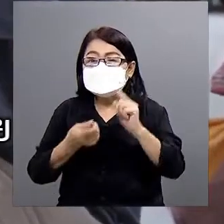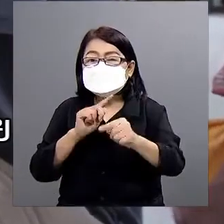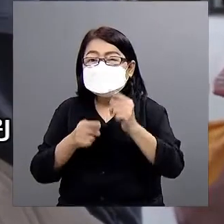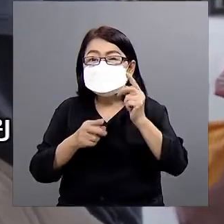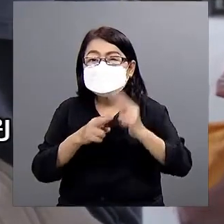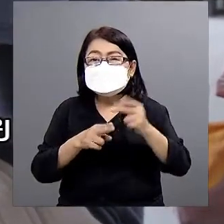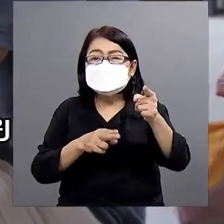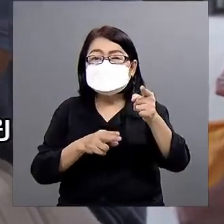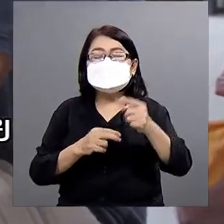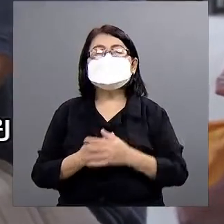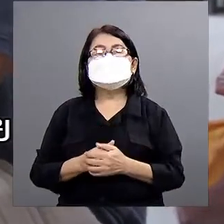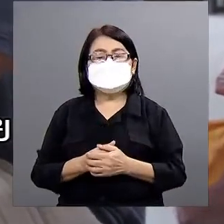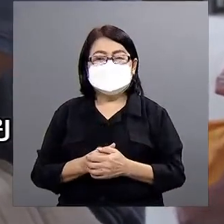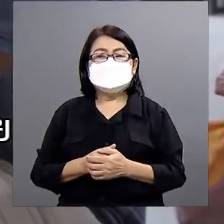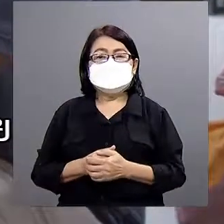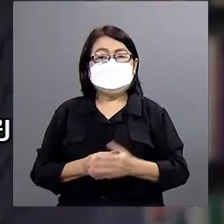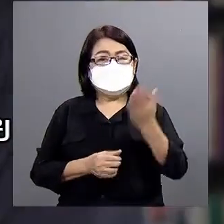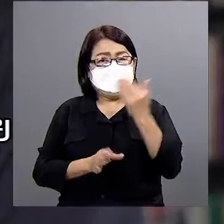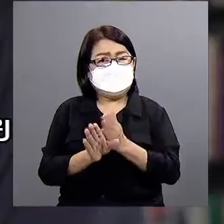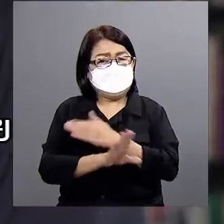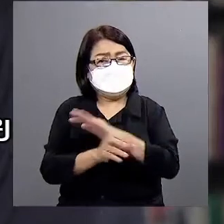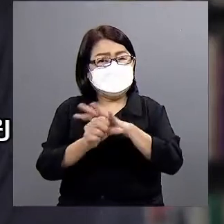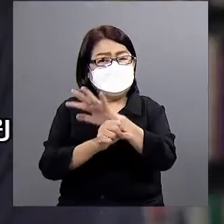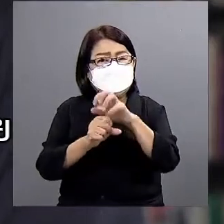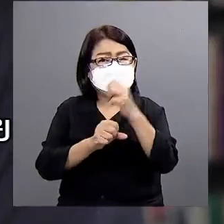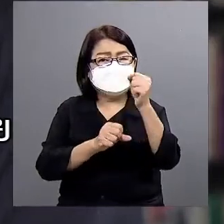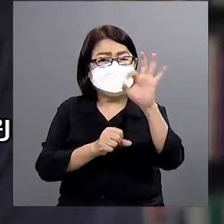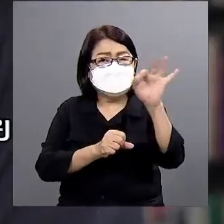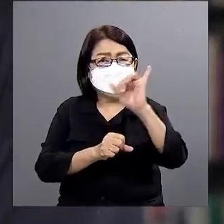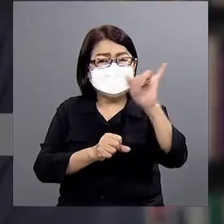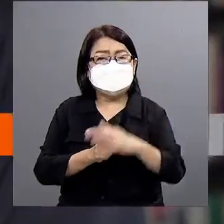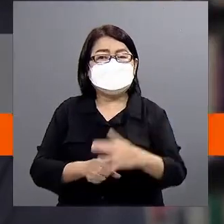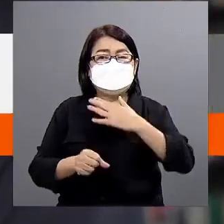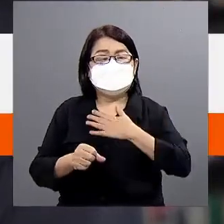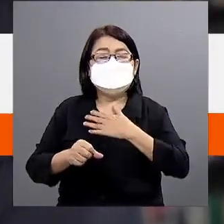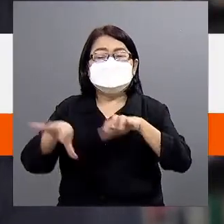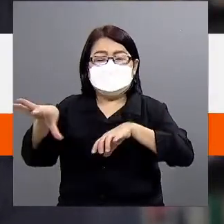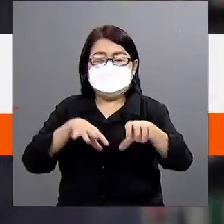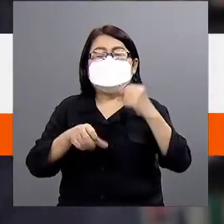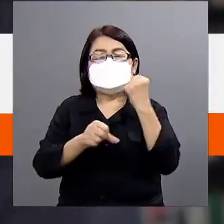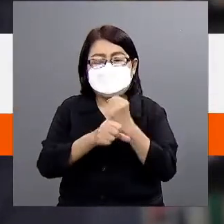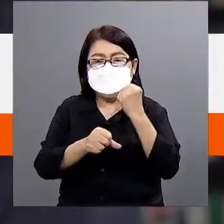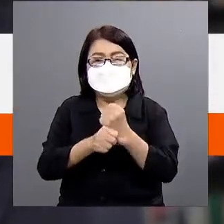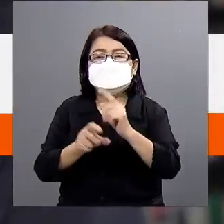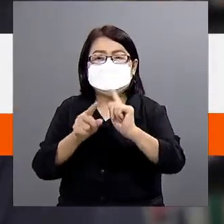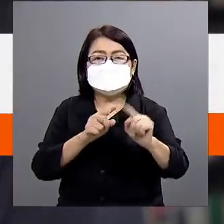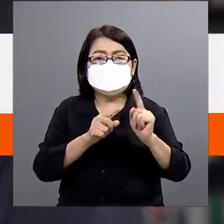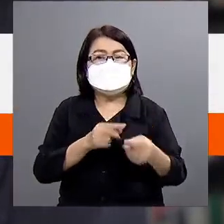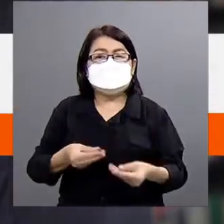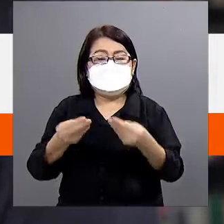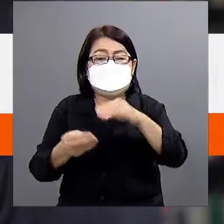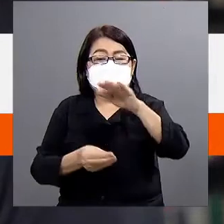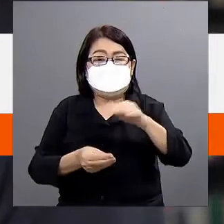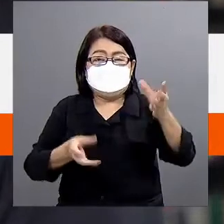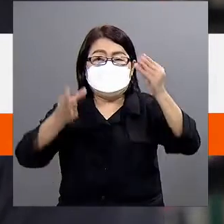ก่อนที่จะมีโควิดเนี่ยห้องสมุดก็มีกิจกรรมหลากหลายนะครับเกี่ยวกับเรื่องการเรียนรู้ของเด็กนี่แหละโดยเน้นทักษะ